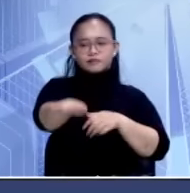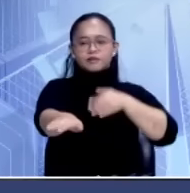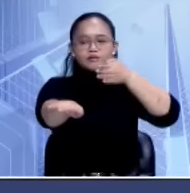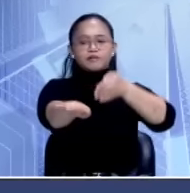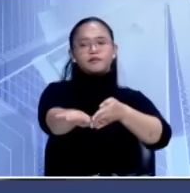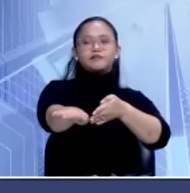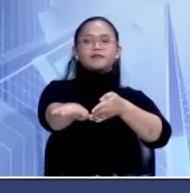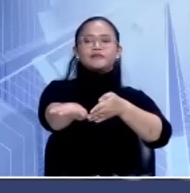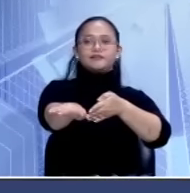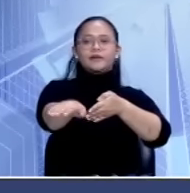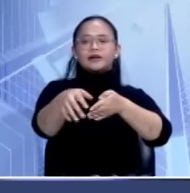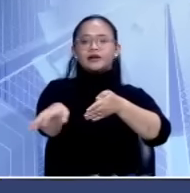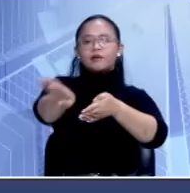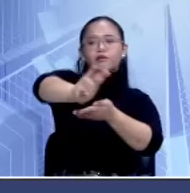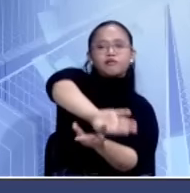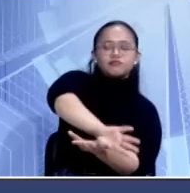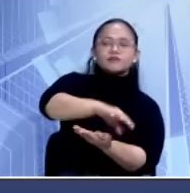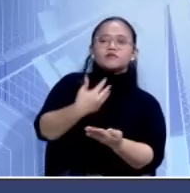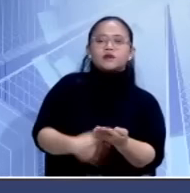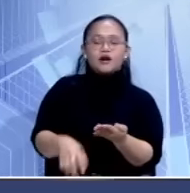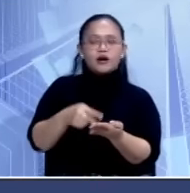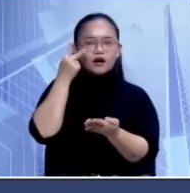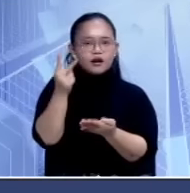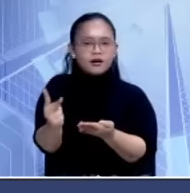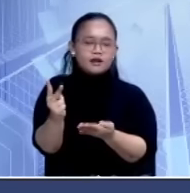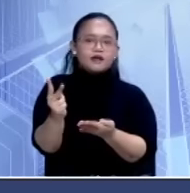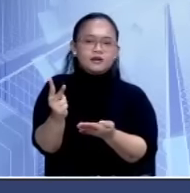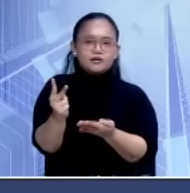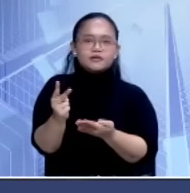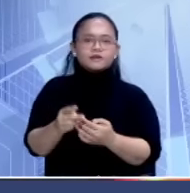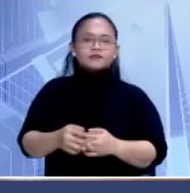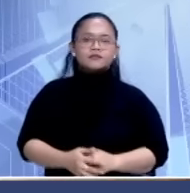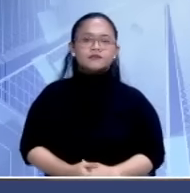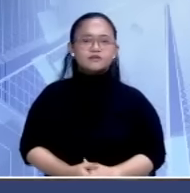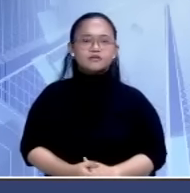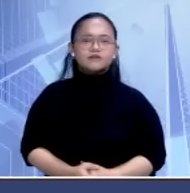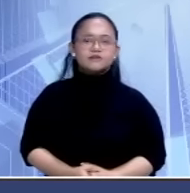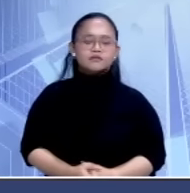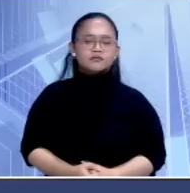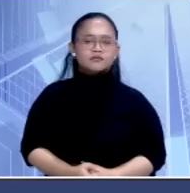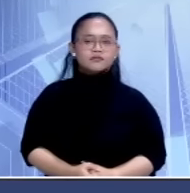atau satu lajur dengan kendaraan tronton tersebut